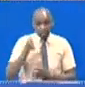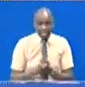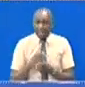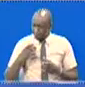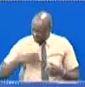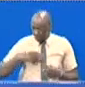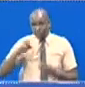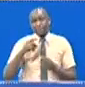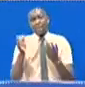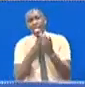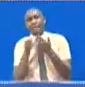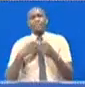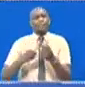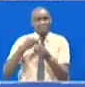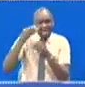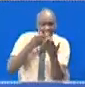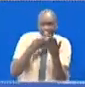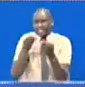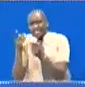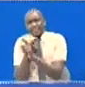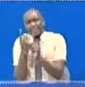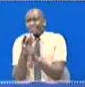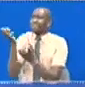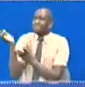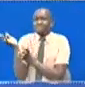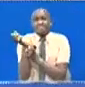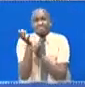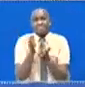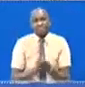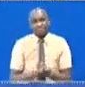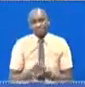wakionekana kuwasawishi wapita njia na bidhaa zao.